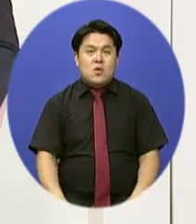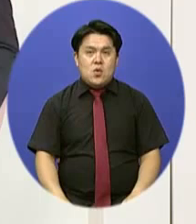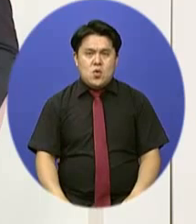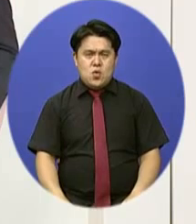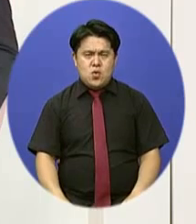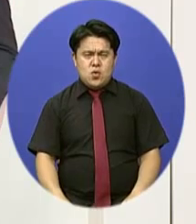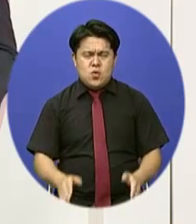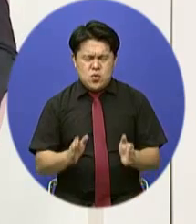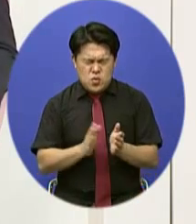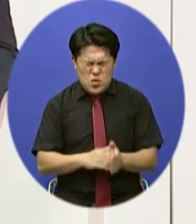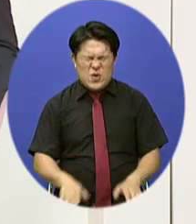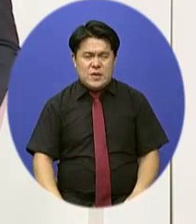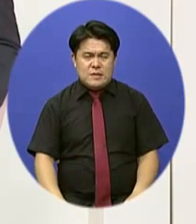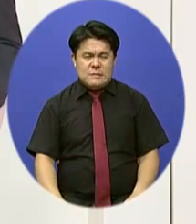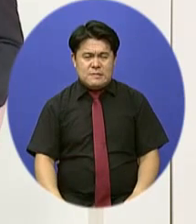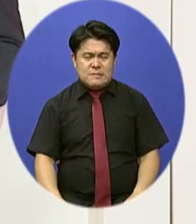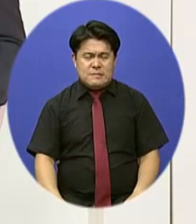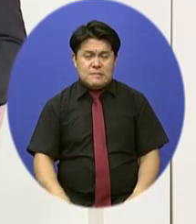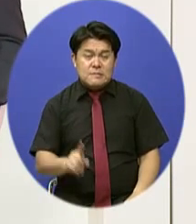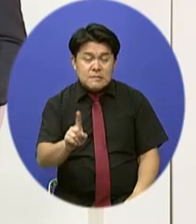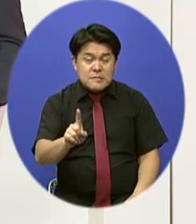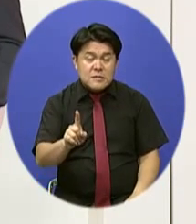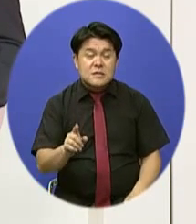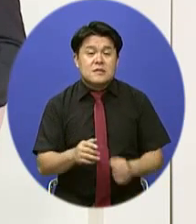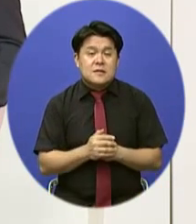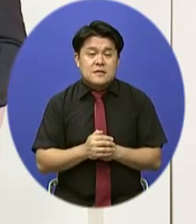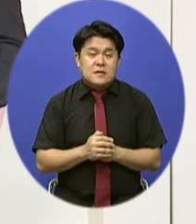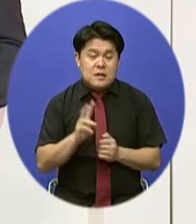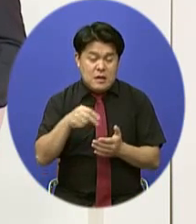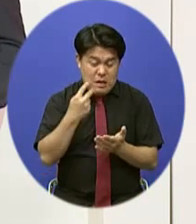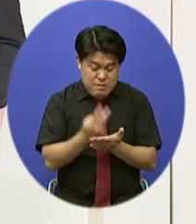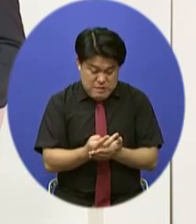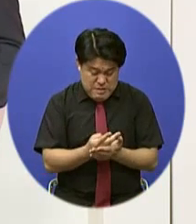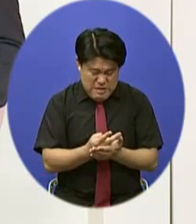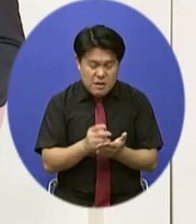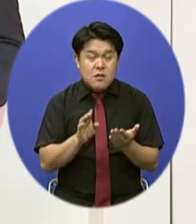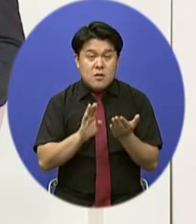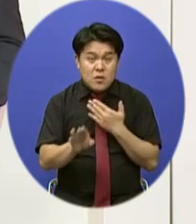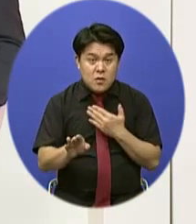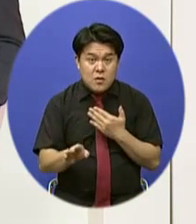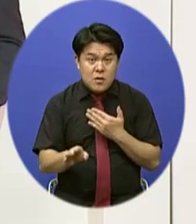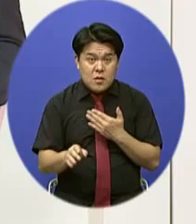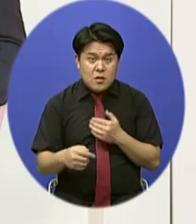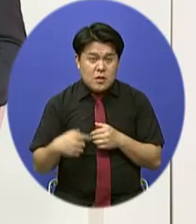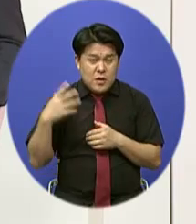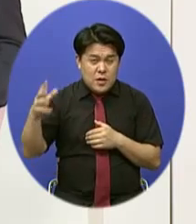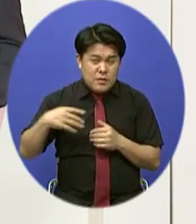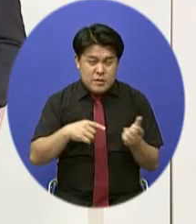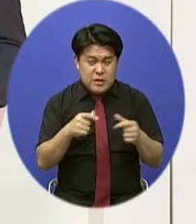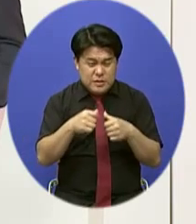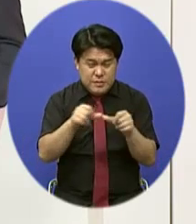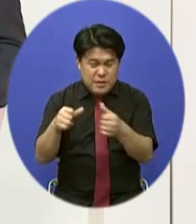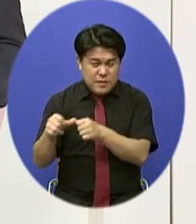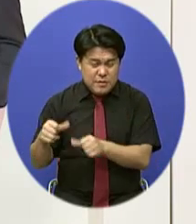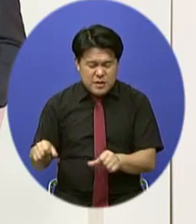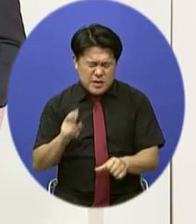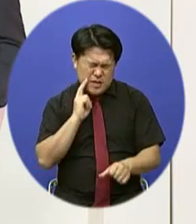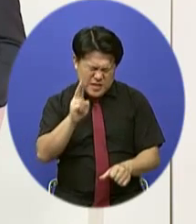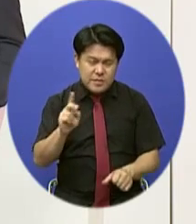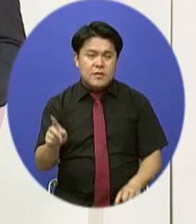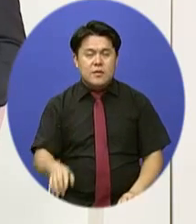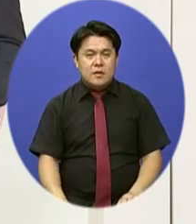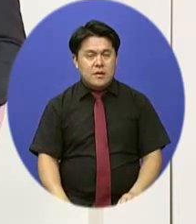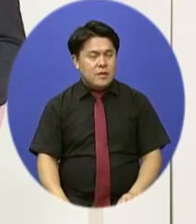전에 그런 얘기 들었죠. 예. 예, 며칠 전에 꼬꾸라져갖고 또 선풍기고 다 작살날 정도까지 애가